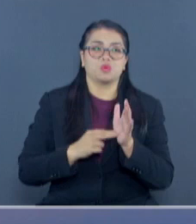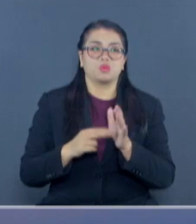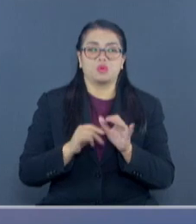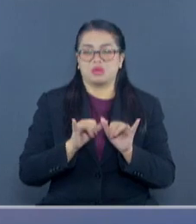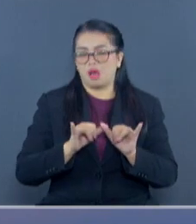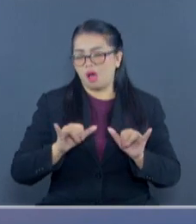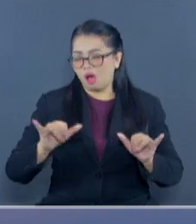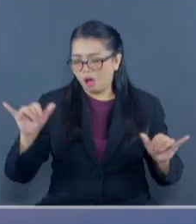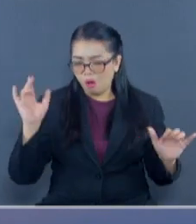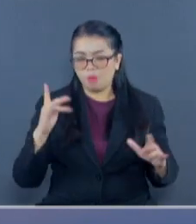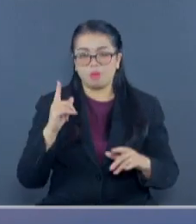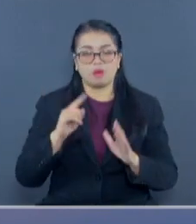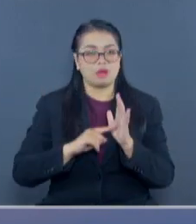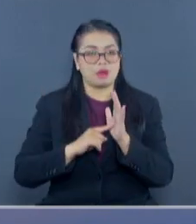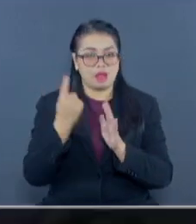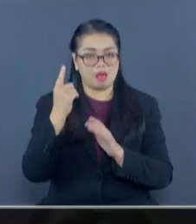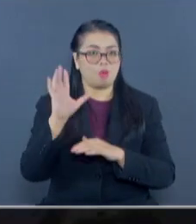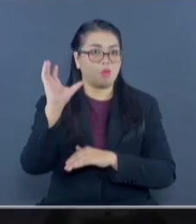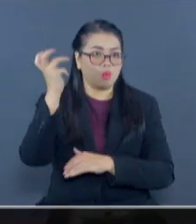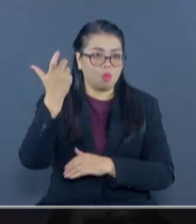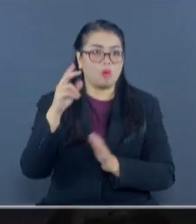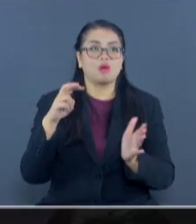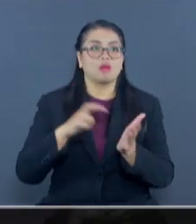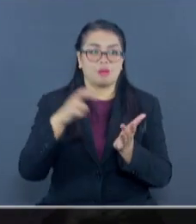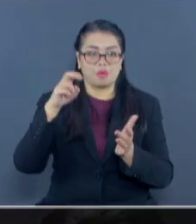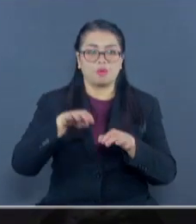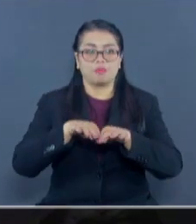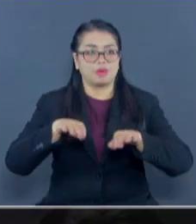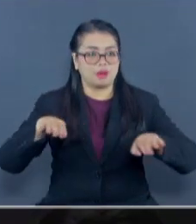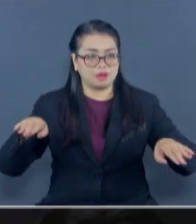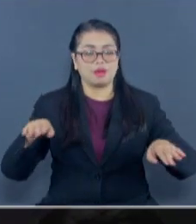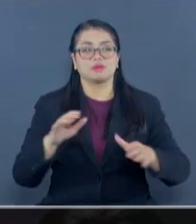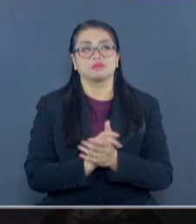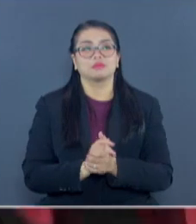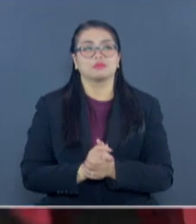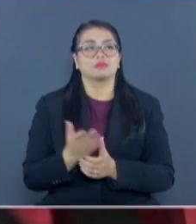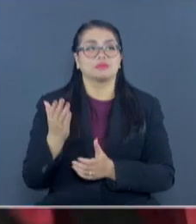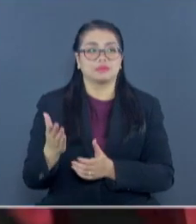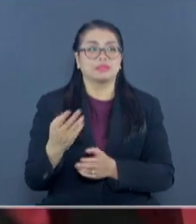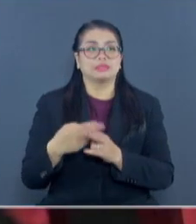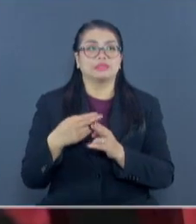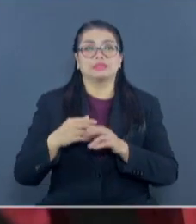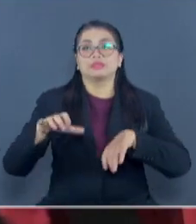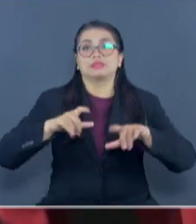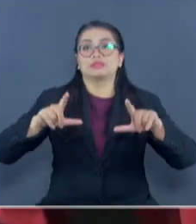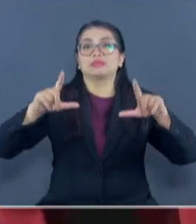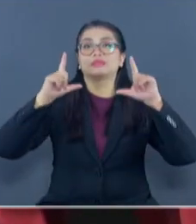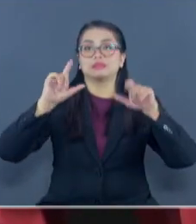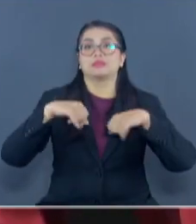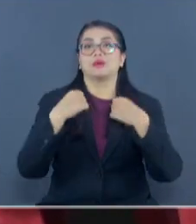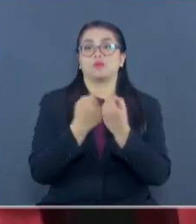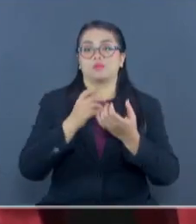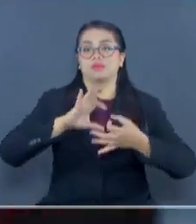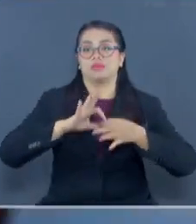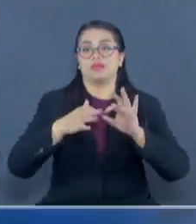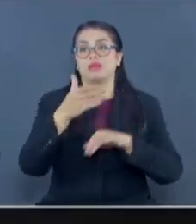งานแรกและงานเดียวของโลกได้รับการรับรองมาตรฐานขั้นสูงสุดค่ะแพลตินัมลาเบลจากสหพันธ์สมาคมกรีฑาน